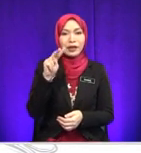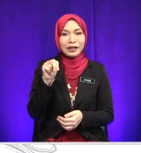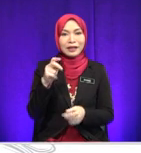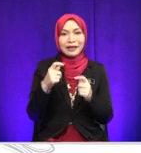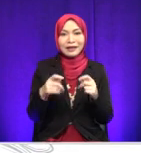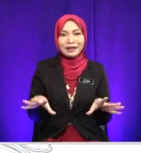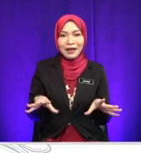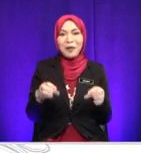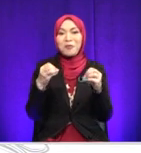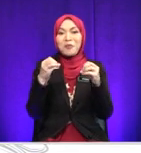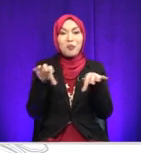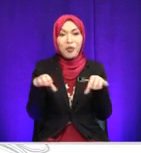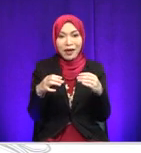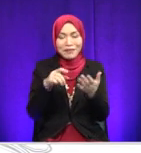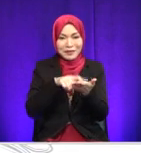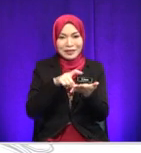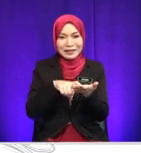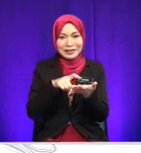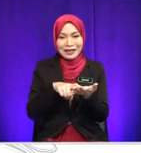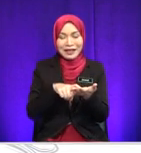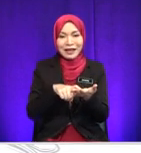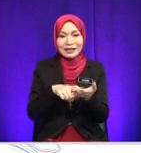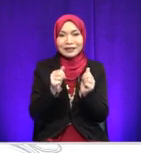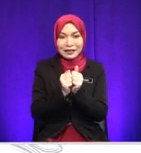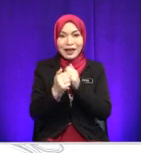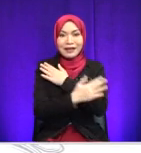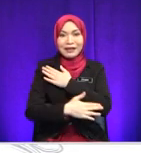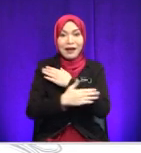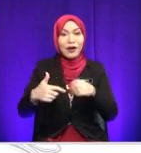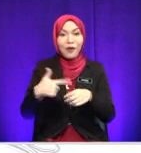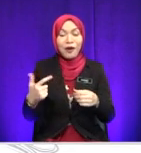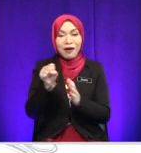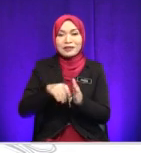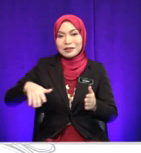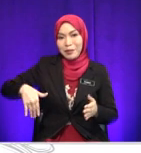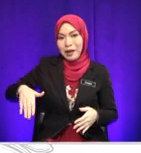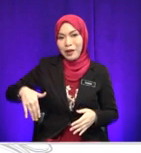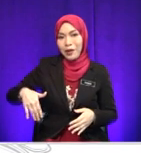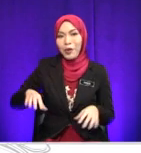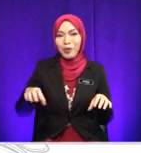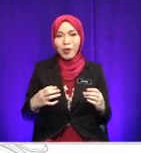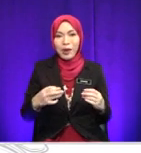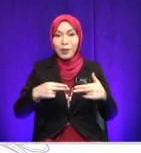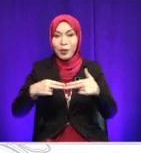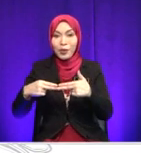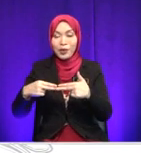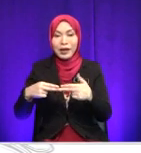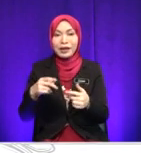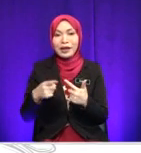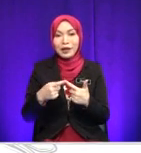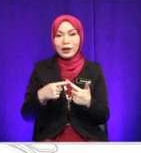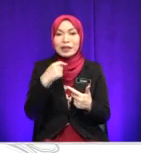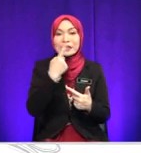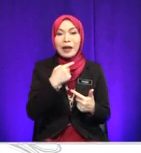diplomatik dengan negara luar. Seterusnya, perkara yang hendak saya ketahui sebelum membaca ialah yang pertama, siapakah yang bekerja